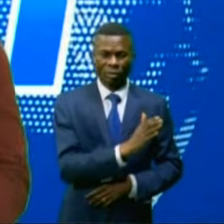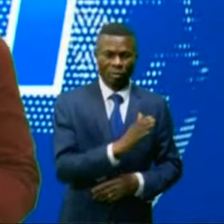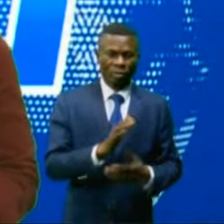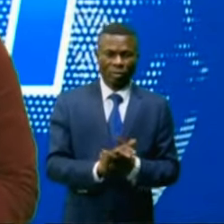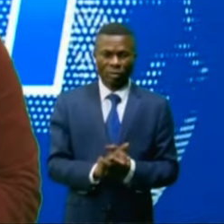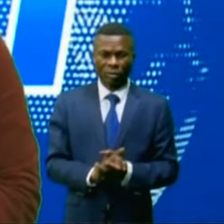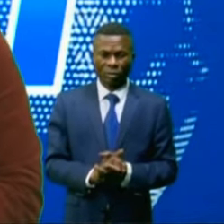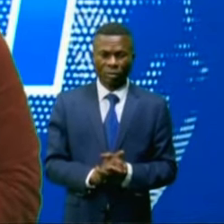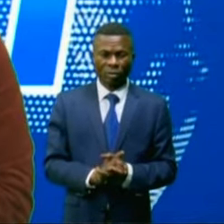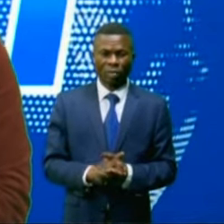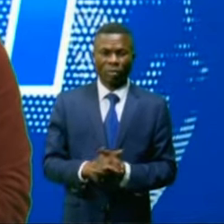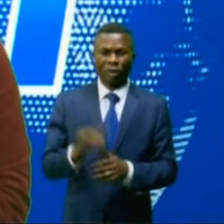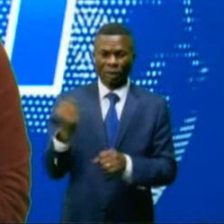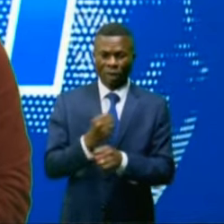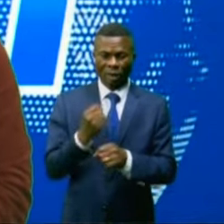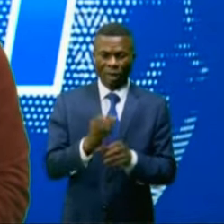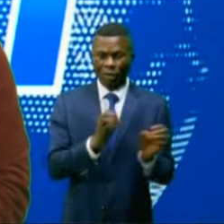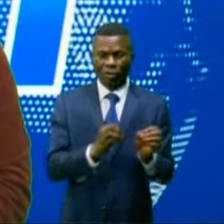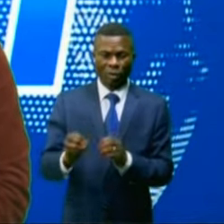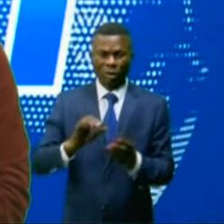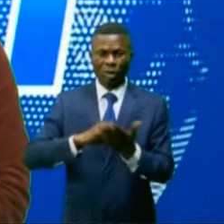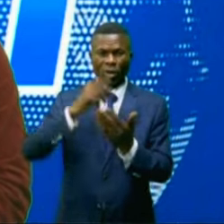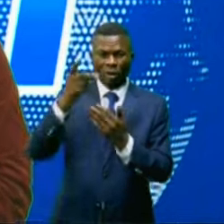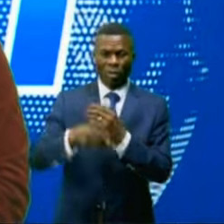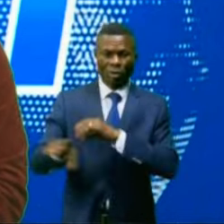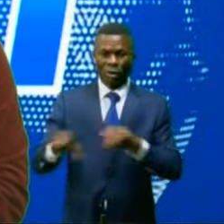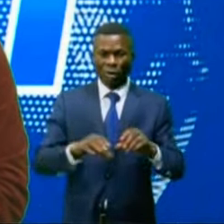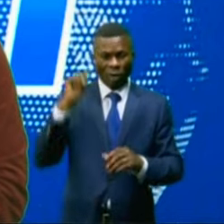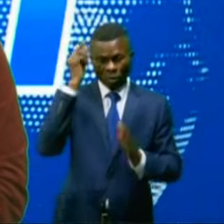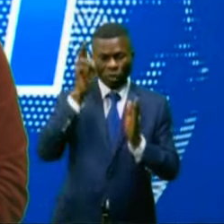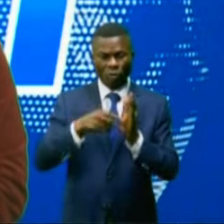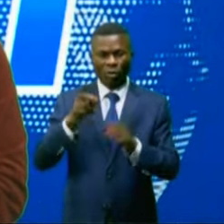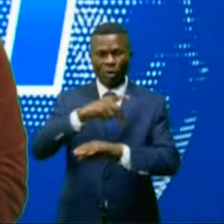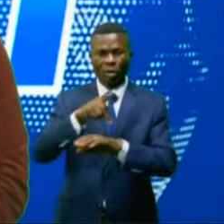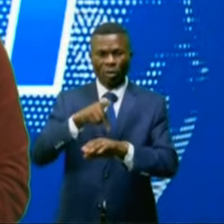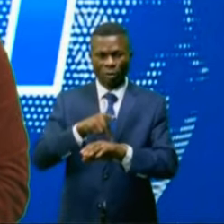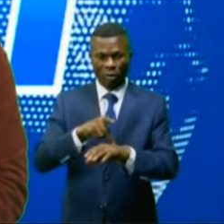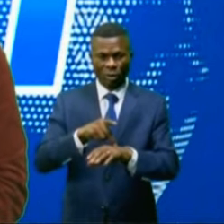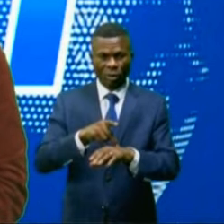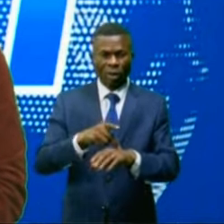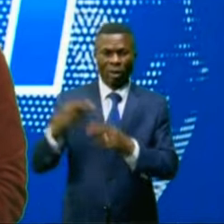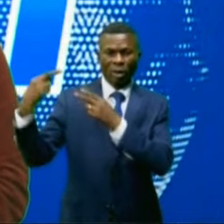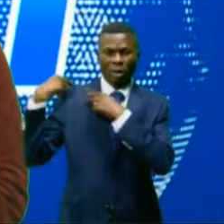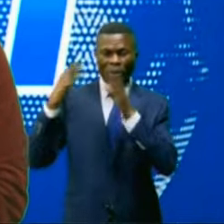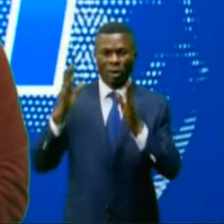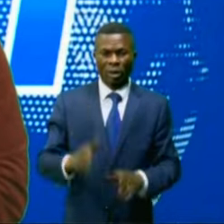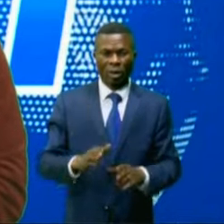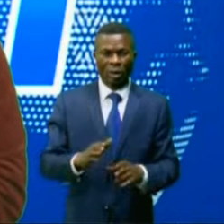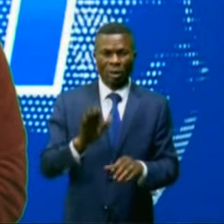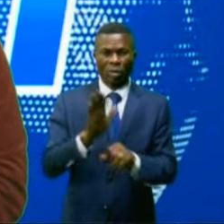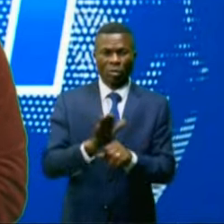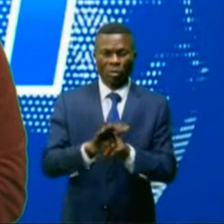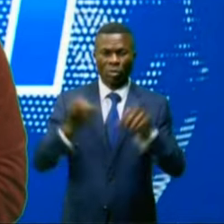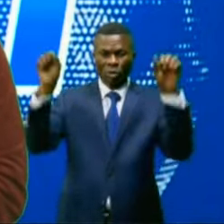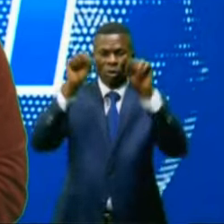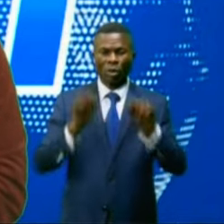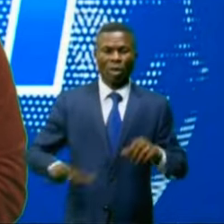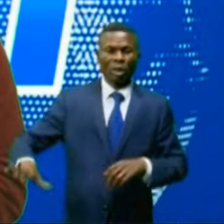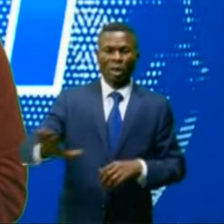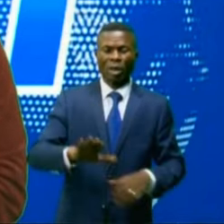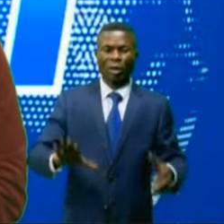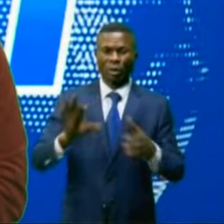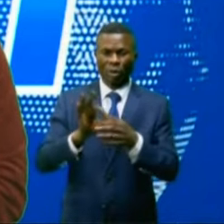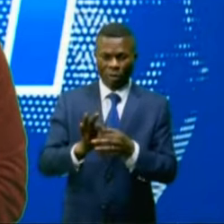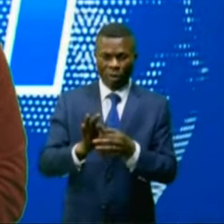C'est dans une séance de travail sur le programme d'action du gouvernement provincial que le responsable de différents systèmes des Nations Unies